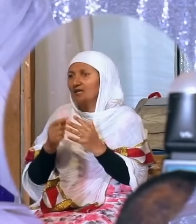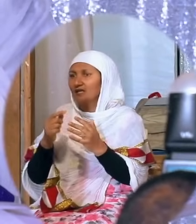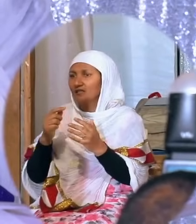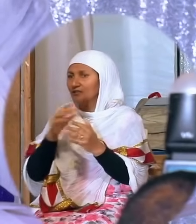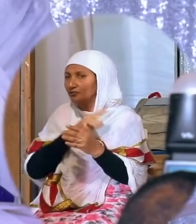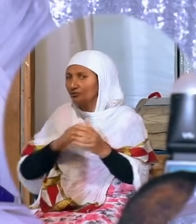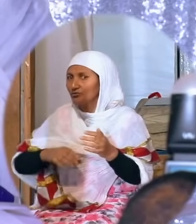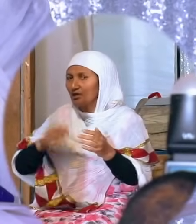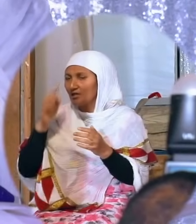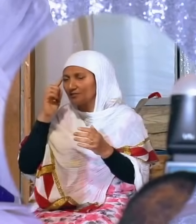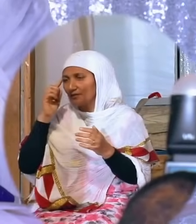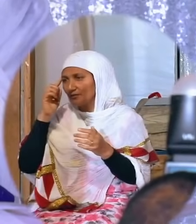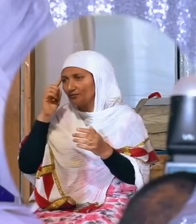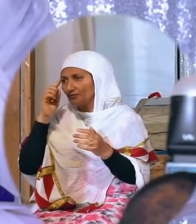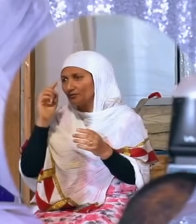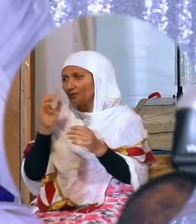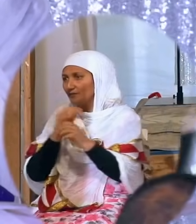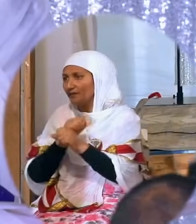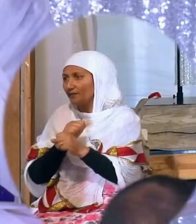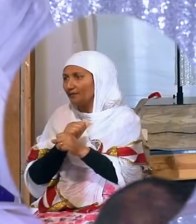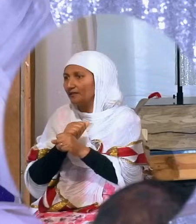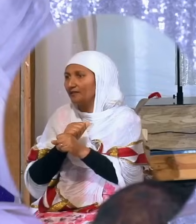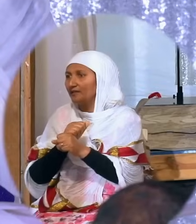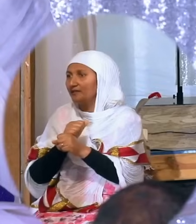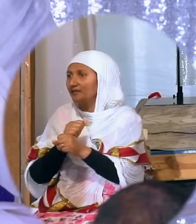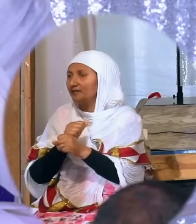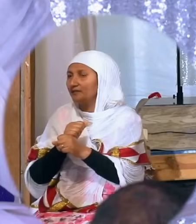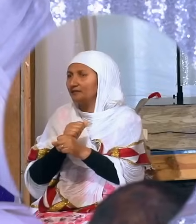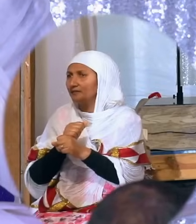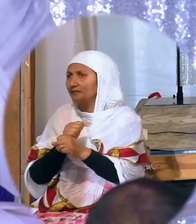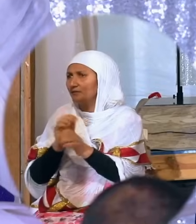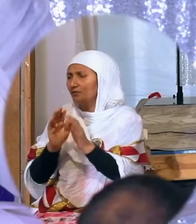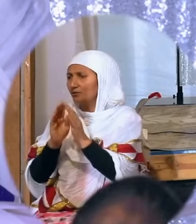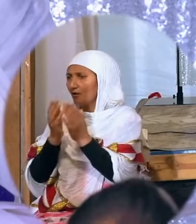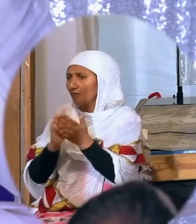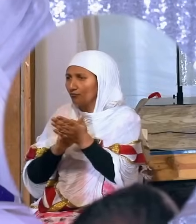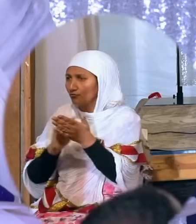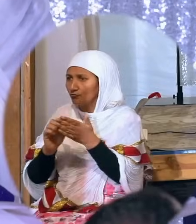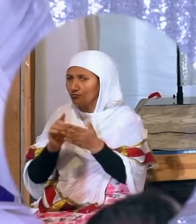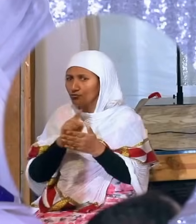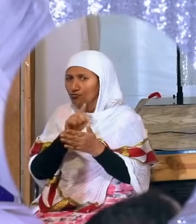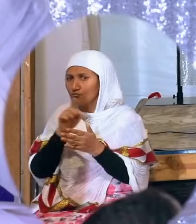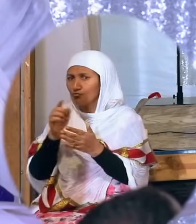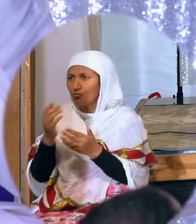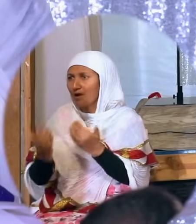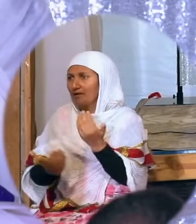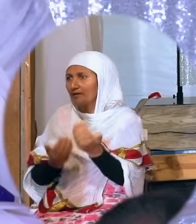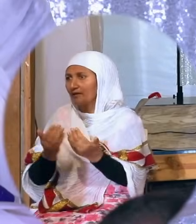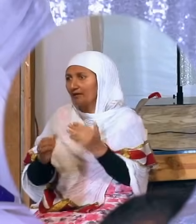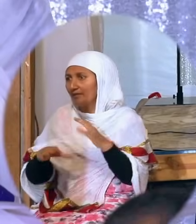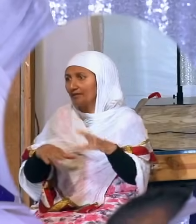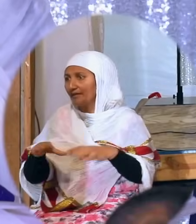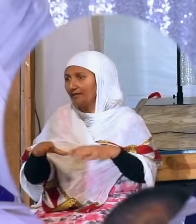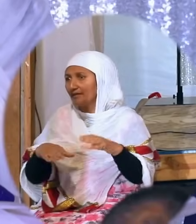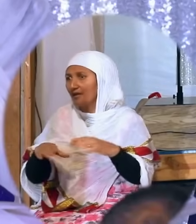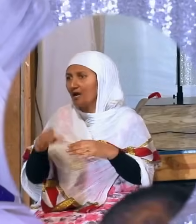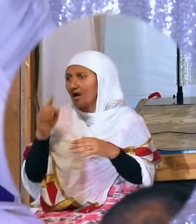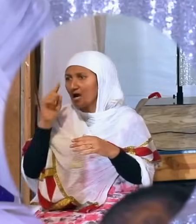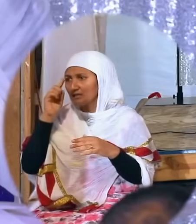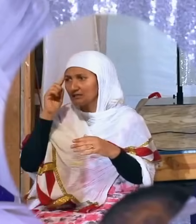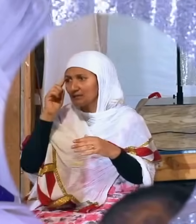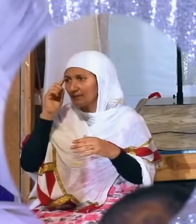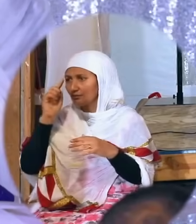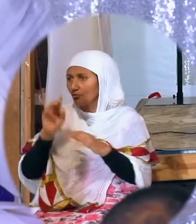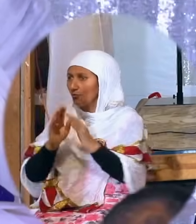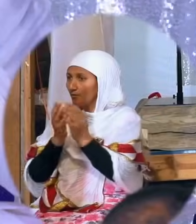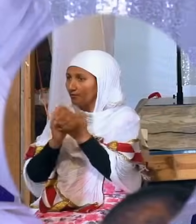ውጪ ያደርግብናል ብለው ደግሞ ሲያስቡ መጽሐፍ ቅዱስን የነሱ አገልጋይ በማድረግ ደግሞ ሐሳባቸውን በመጽሐፍ